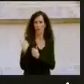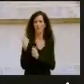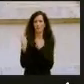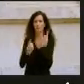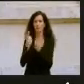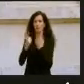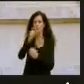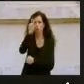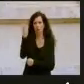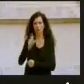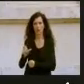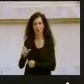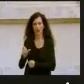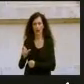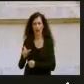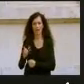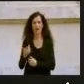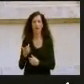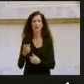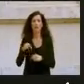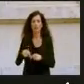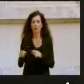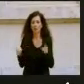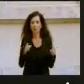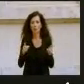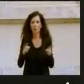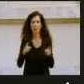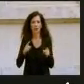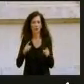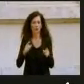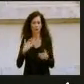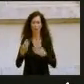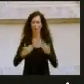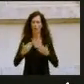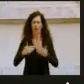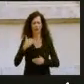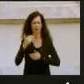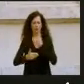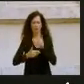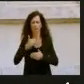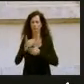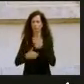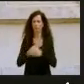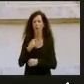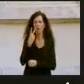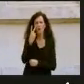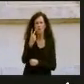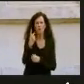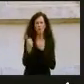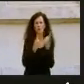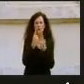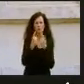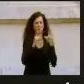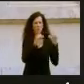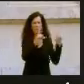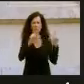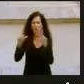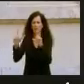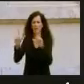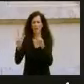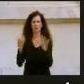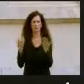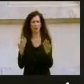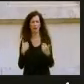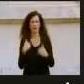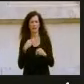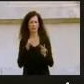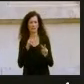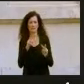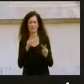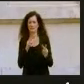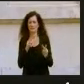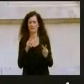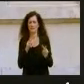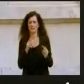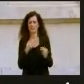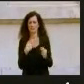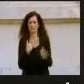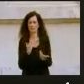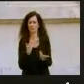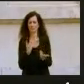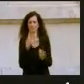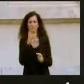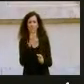abbiamo visto scene a mio avviso brutte ce n'è abbastanza sbagliate frasi assolutamente sbagliate però